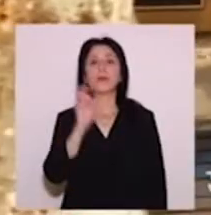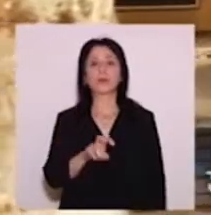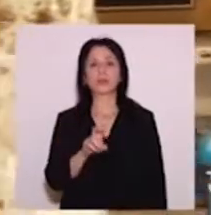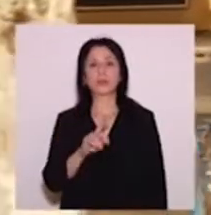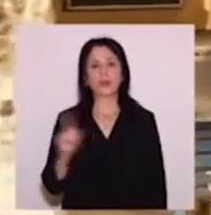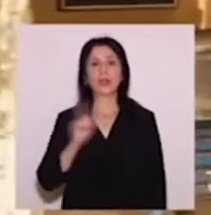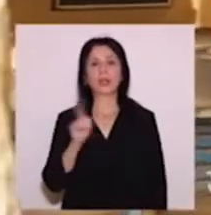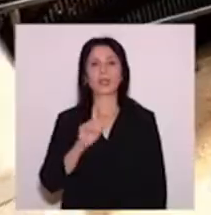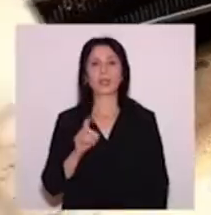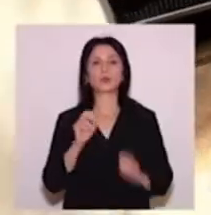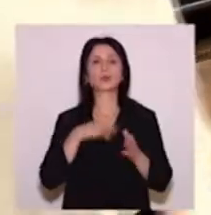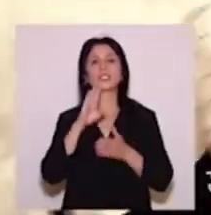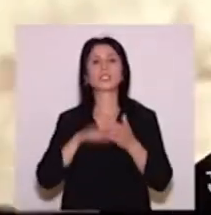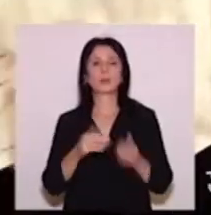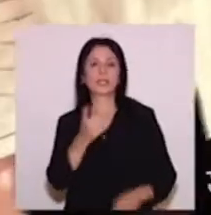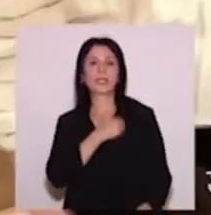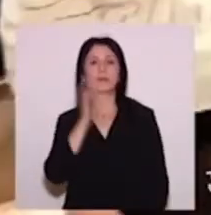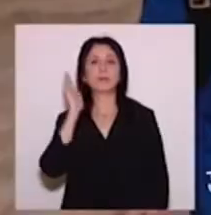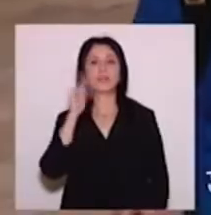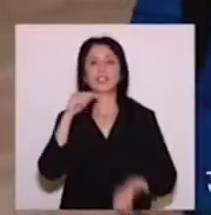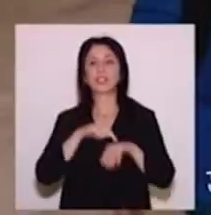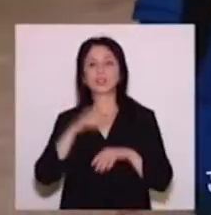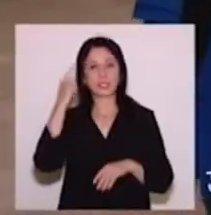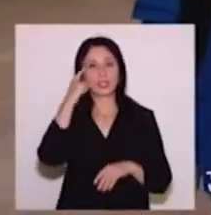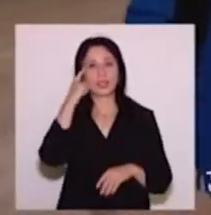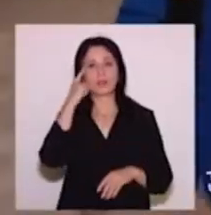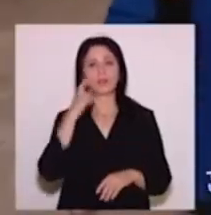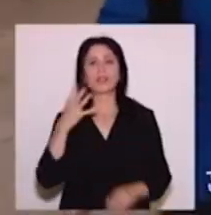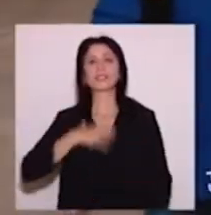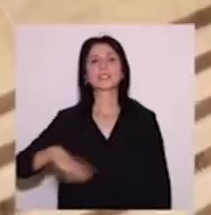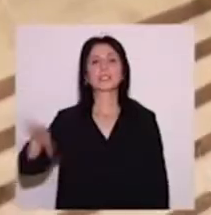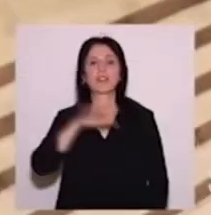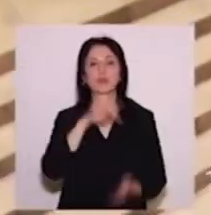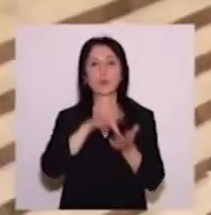მე მოვდივარ რათა უსაფრთხოდ და იმედიანად იგრძნოს თავი საქართველოს მოსა